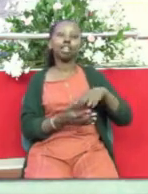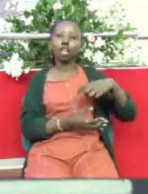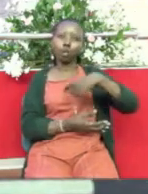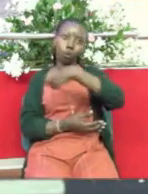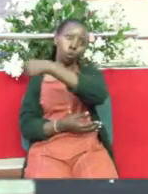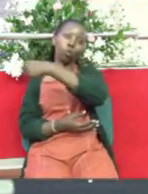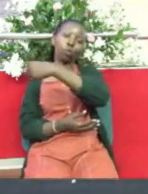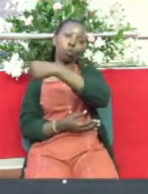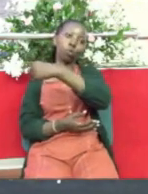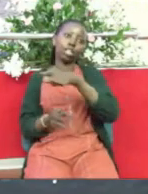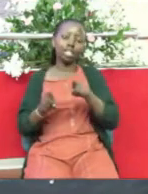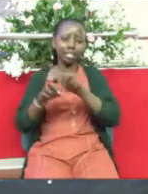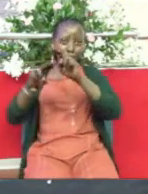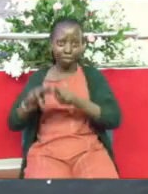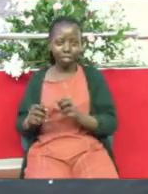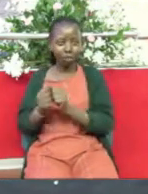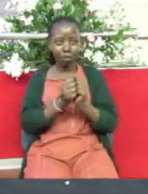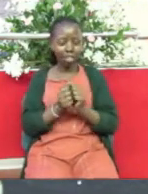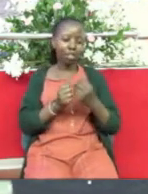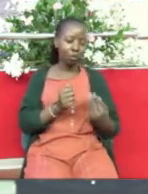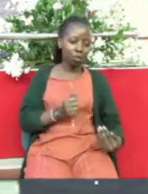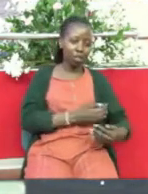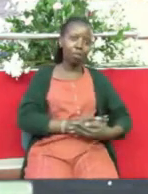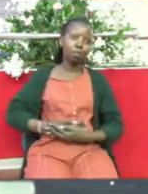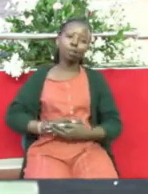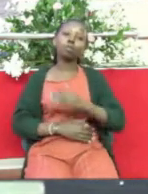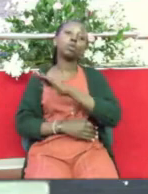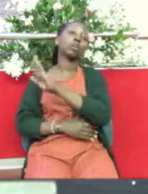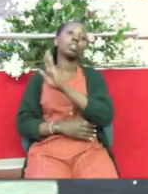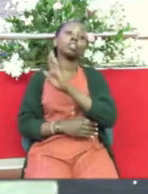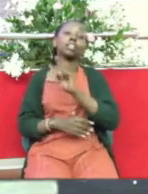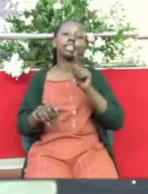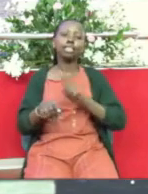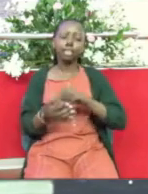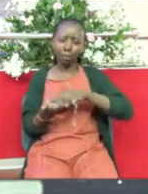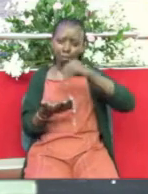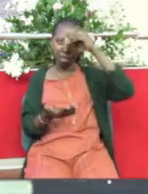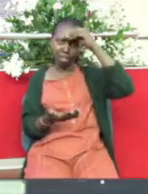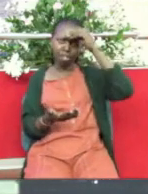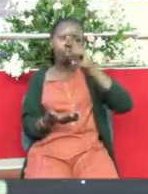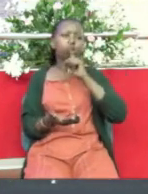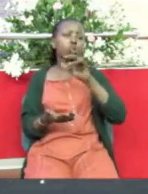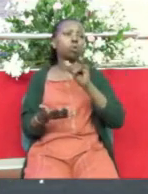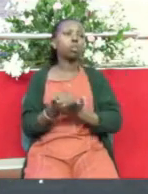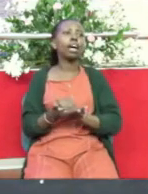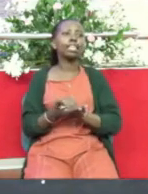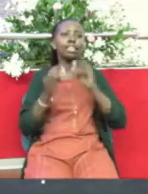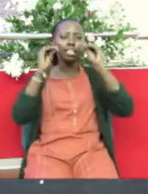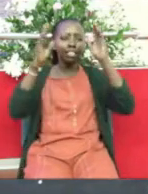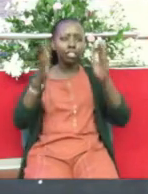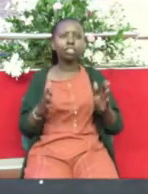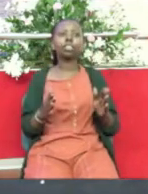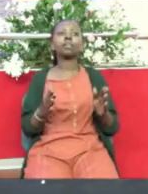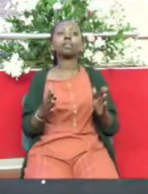go sit with your child. Uende uketi na mtoto wako. As they learn. Wanapofunzwa. So that they can give the teacher. Ili